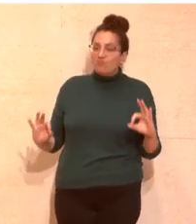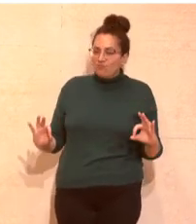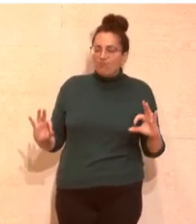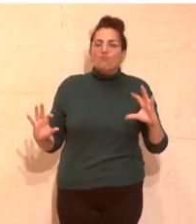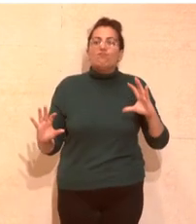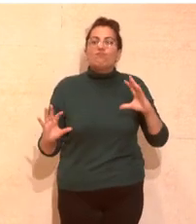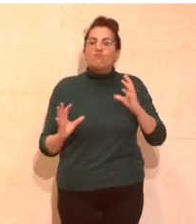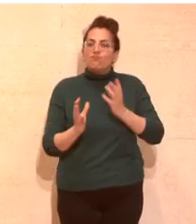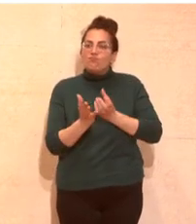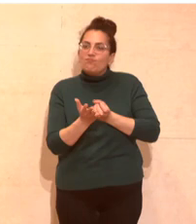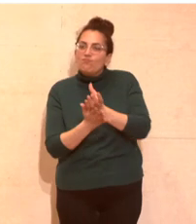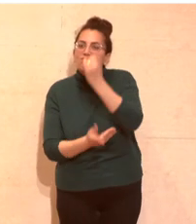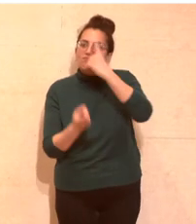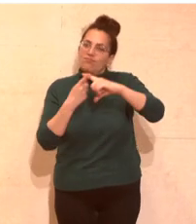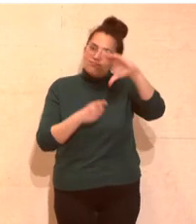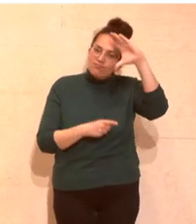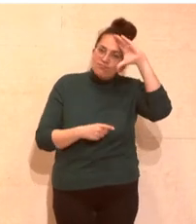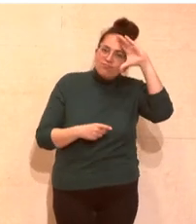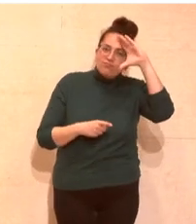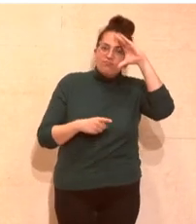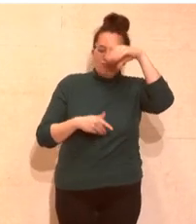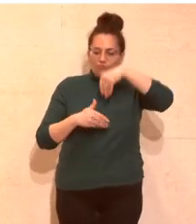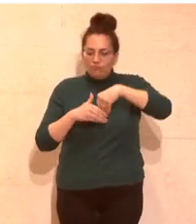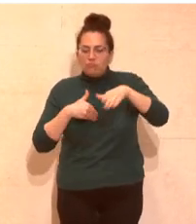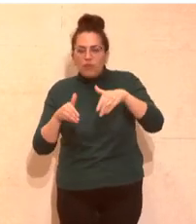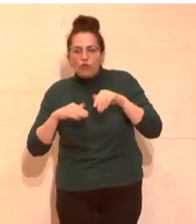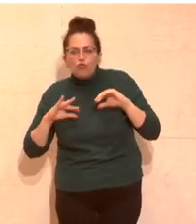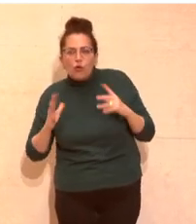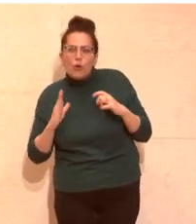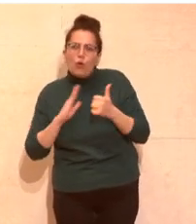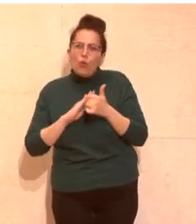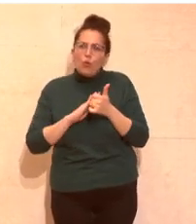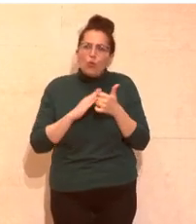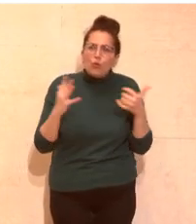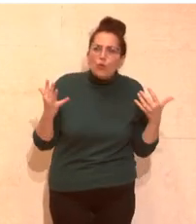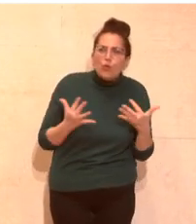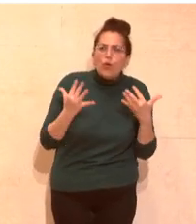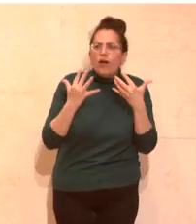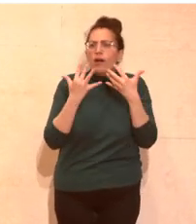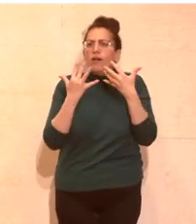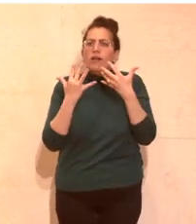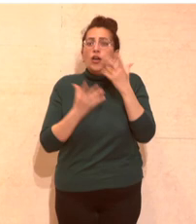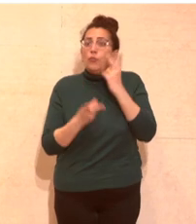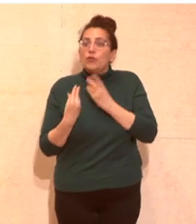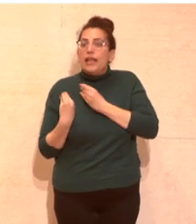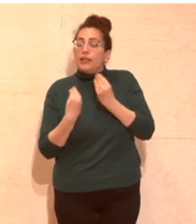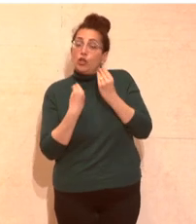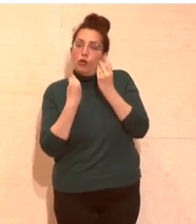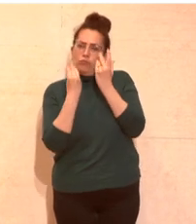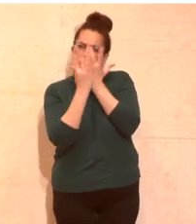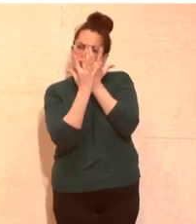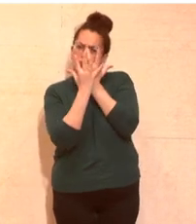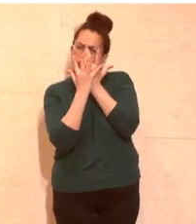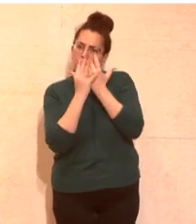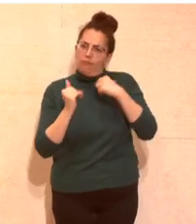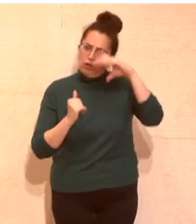ses mécanismes, de son rôle et de ce qui va le perturber, et notamment, bien